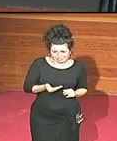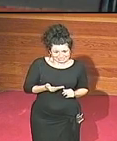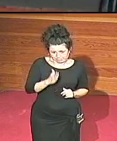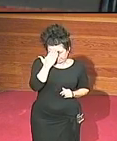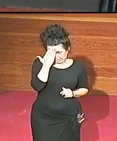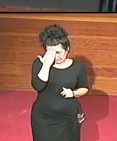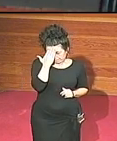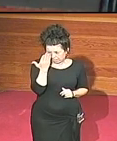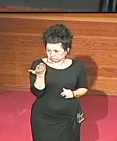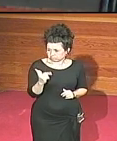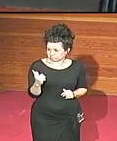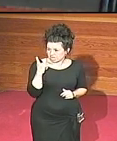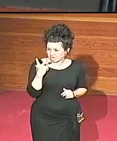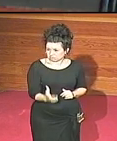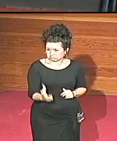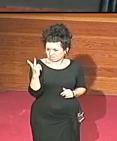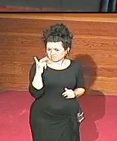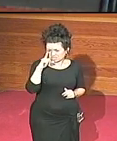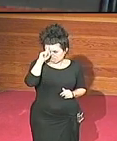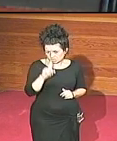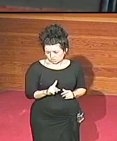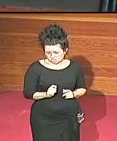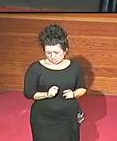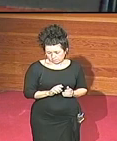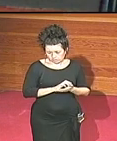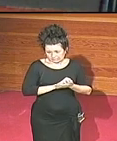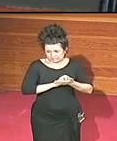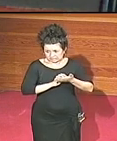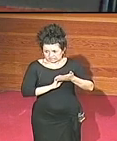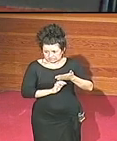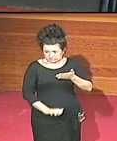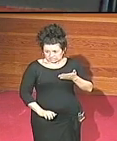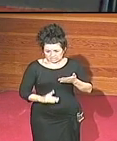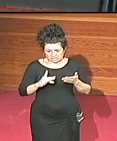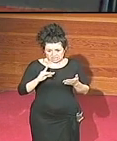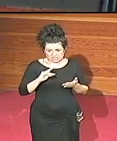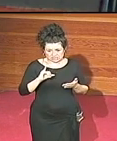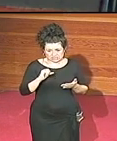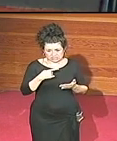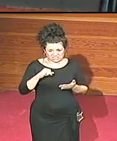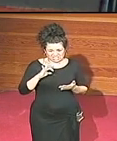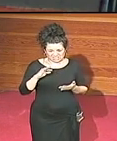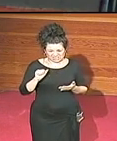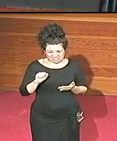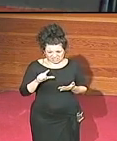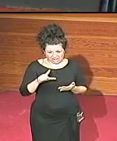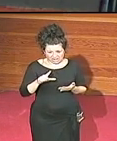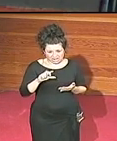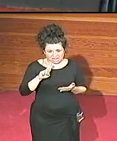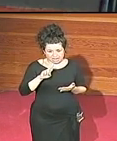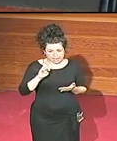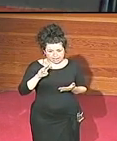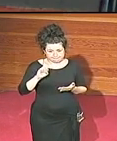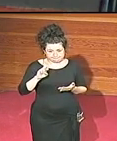Atzo, eren egun plazaratu zen, zera bat txosten bat, Digital Report 2022koa, eta bertan agertzen da